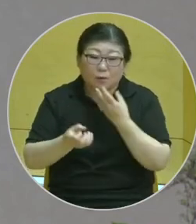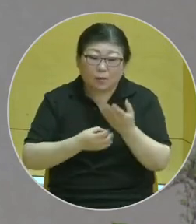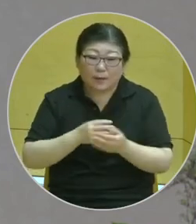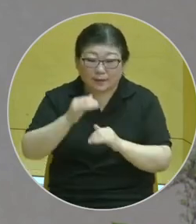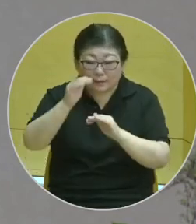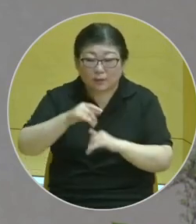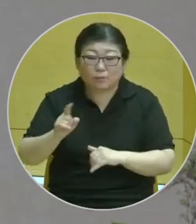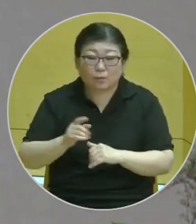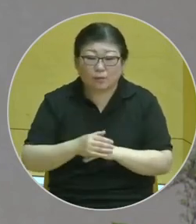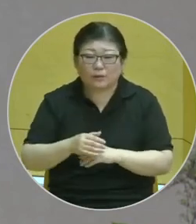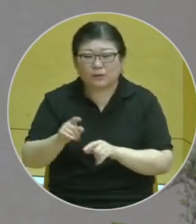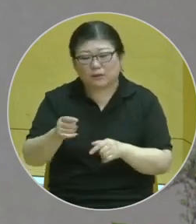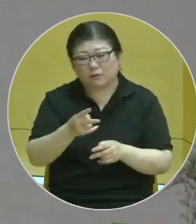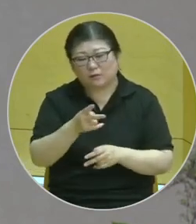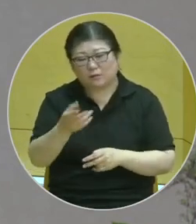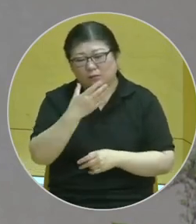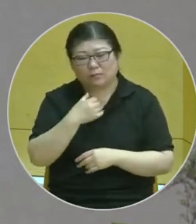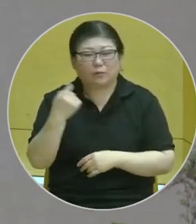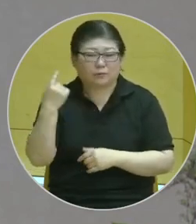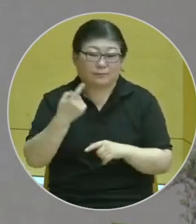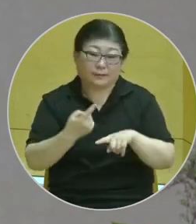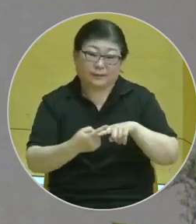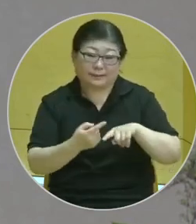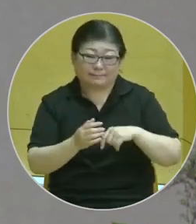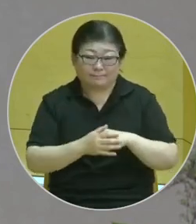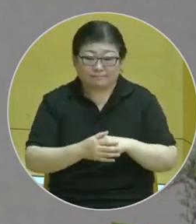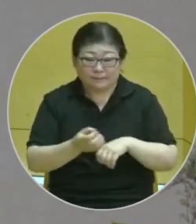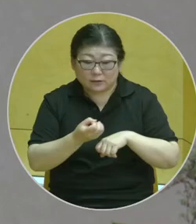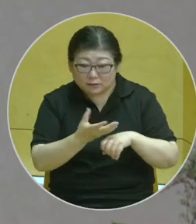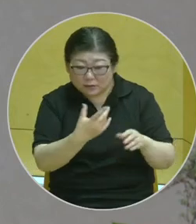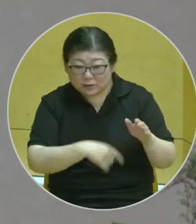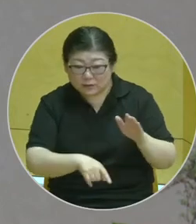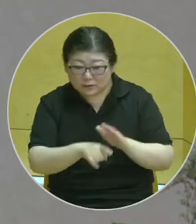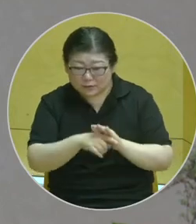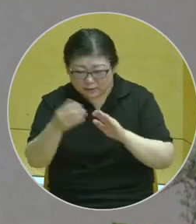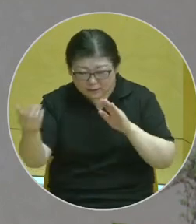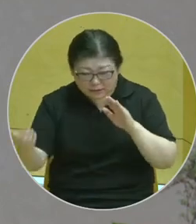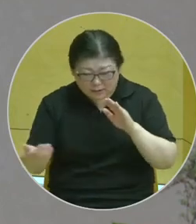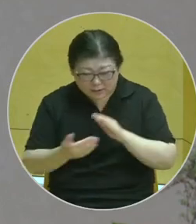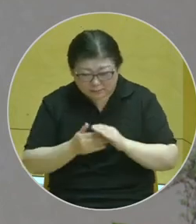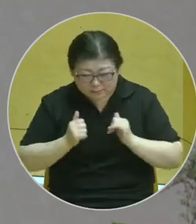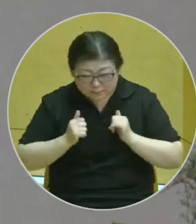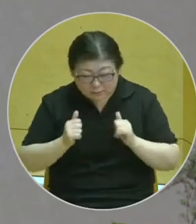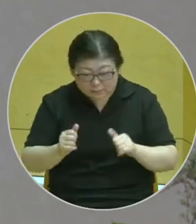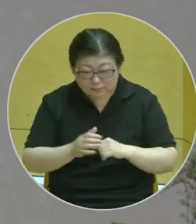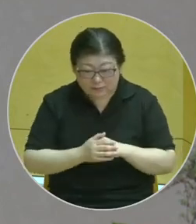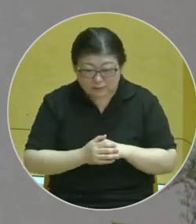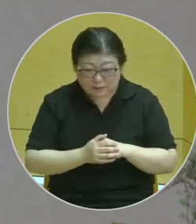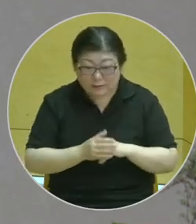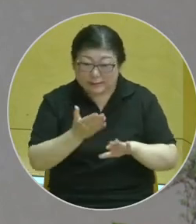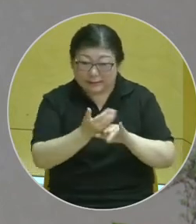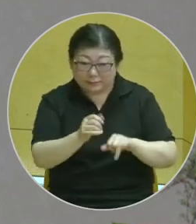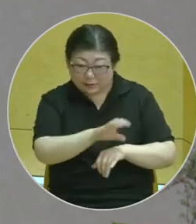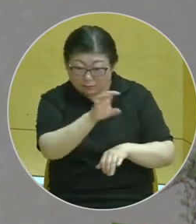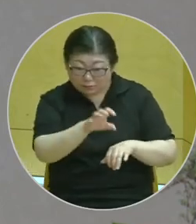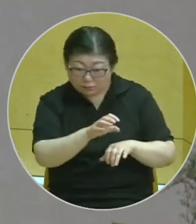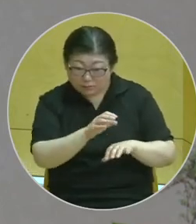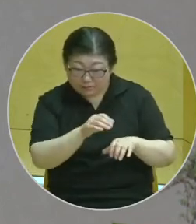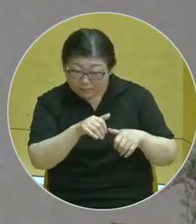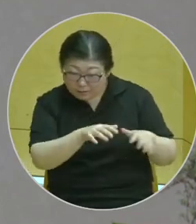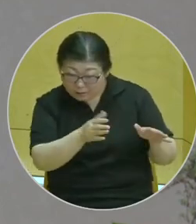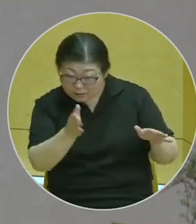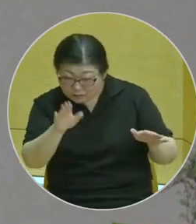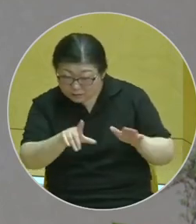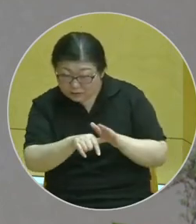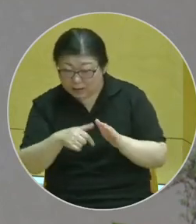이 복음을 전하기 위해서 최선을 다합니다 그래서 이 도마는 남들이 가는 유럽 쪽으로 가지 않고 동양